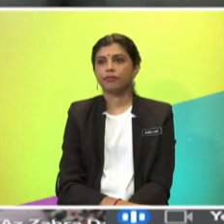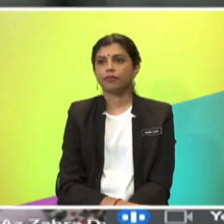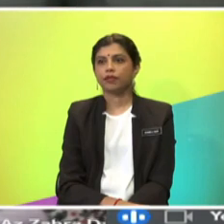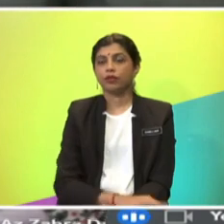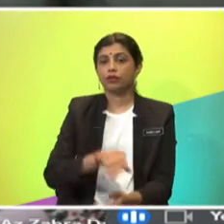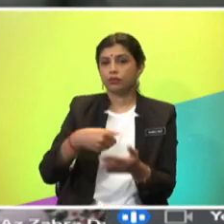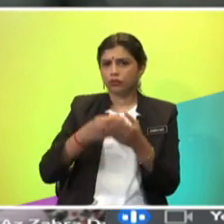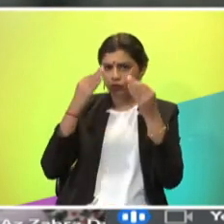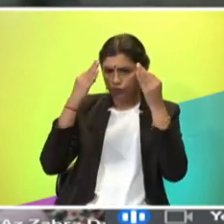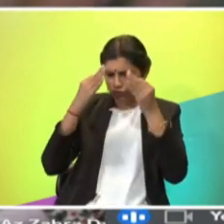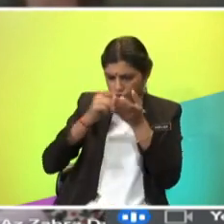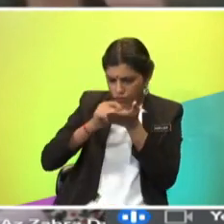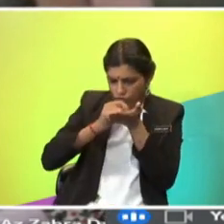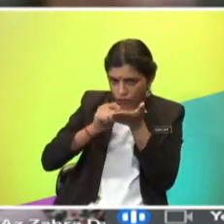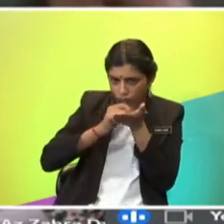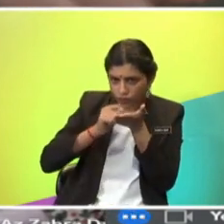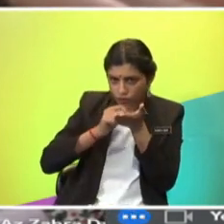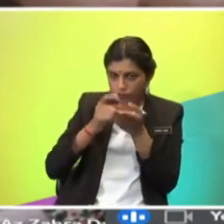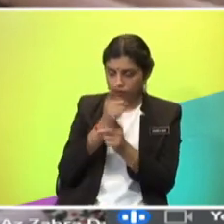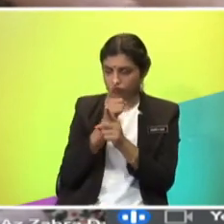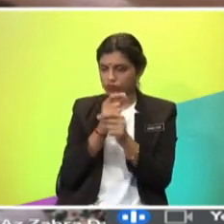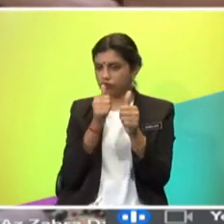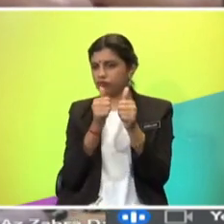yang lain juga fokus, cikgu, dalam nak menyiapkan